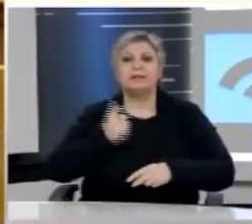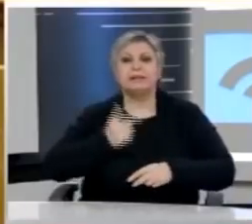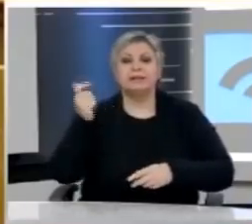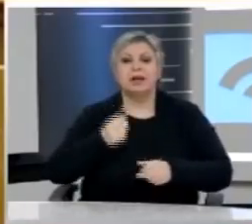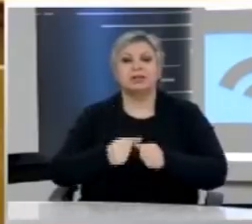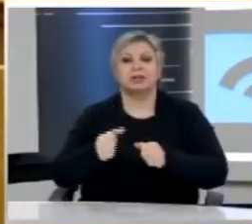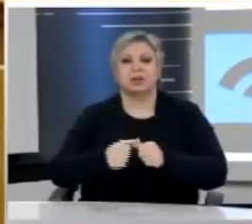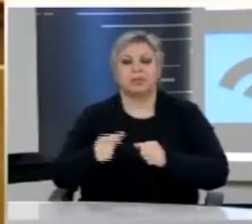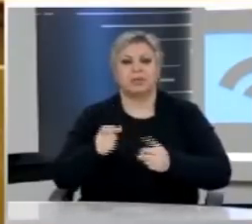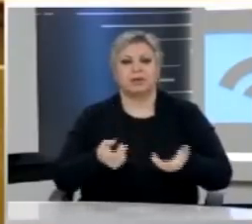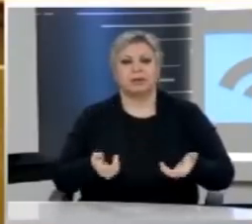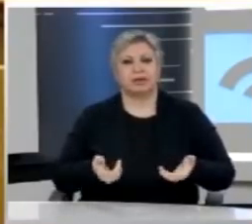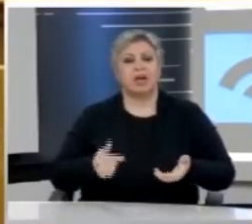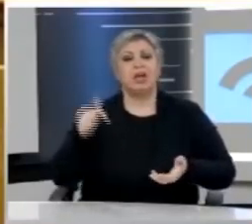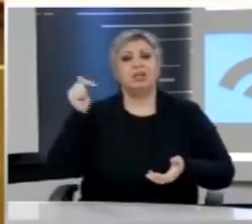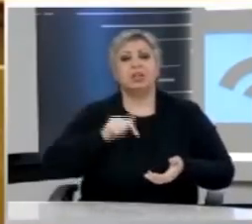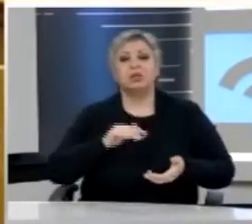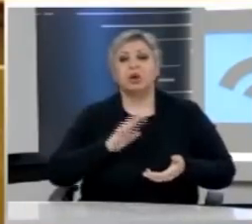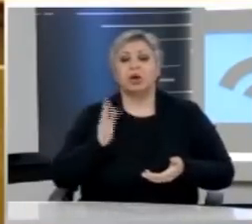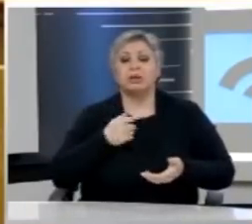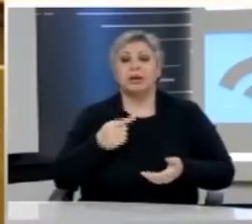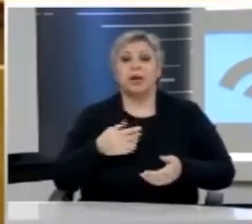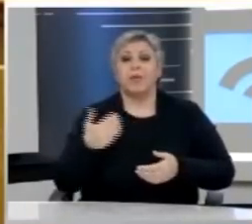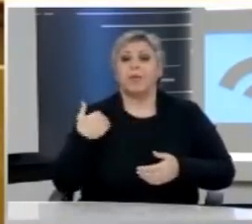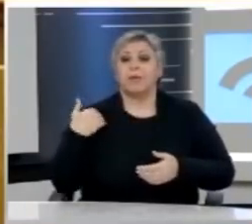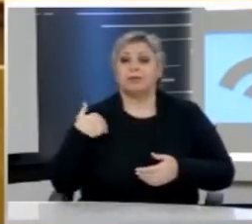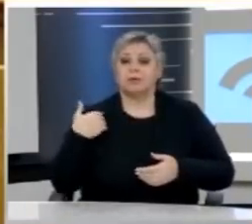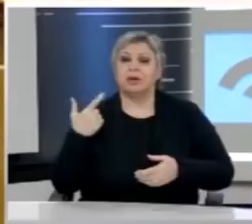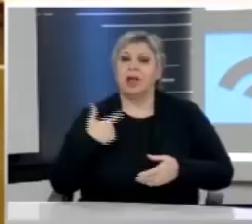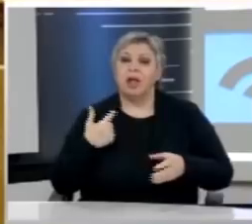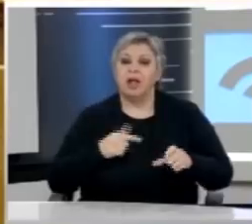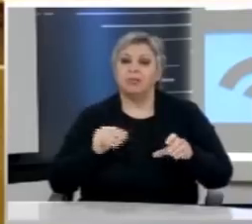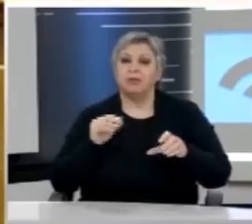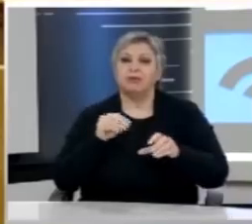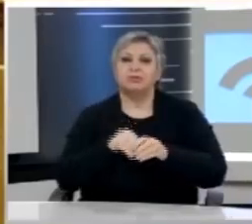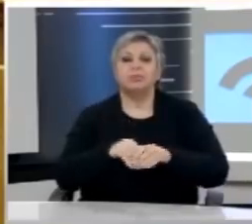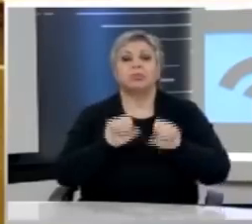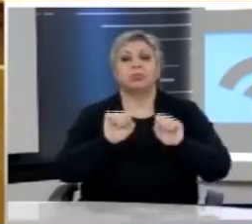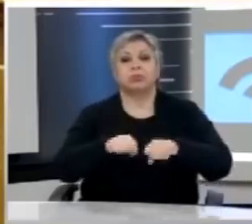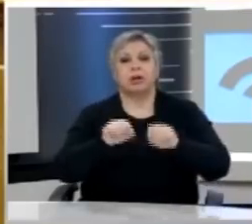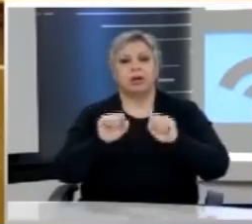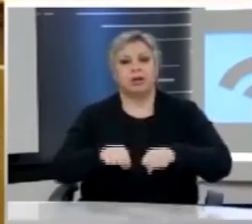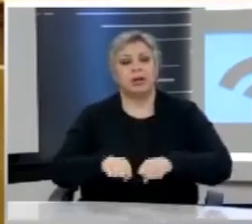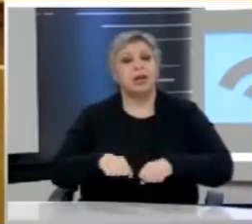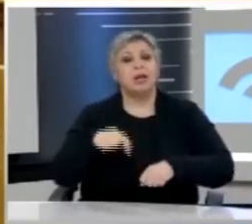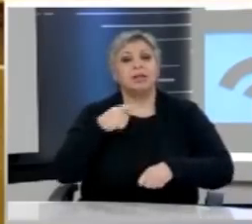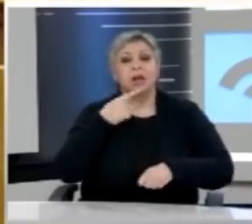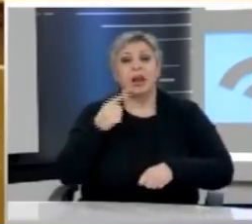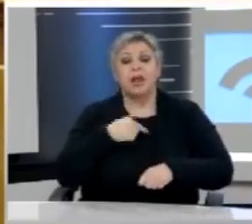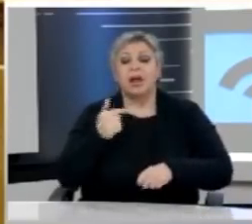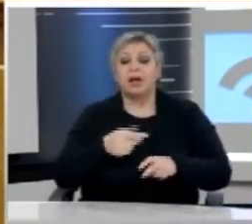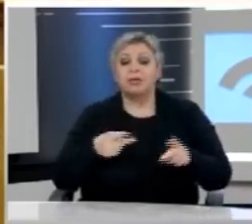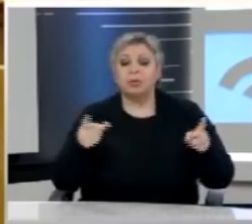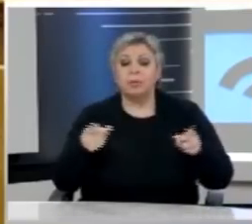γίνουν νέες πρόσθετες μειώσεις και θα επιστραφούν κάποια ελάχιστα σε λίγους από τη μεγάλη